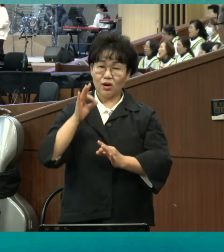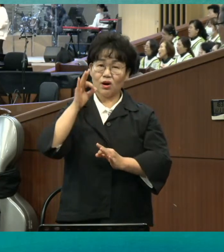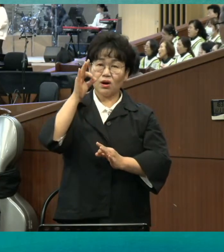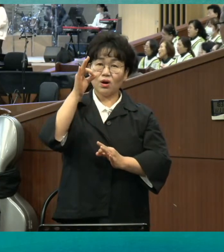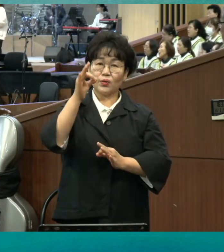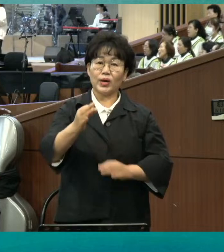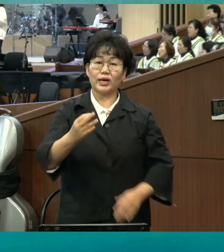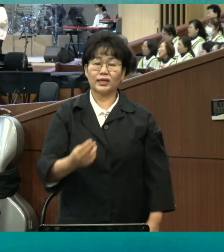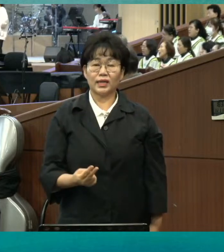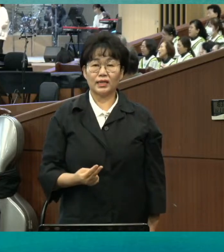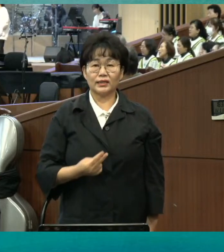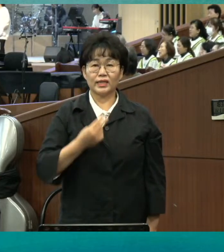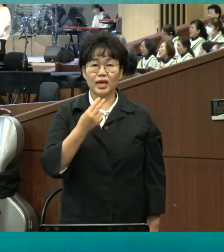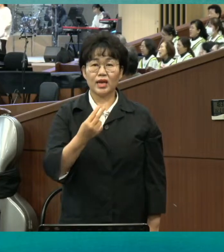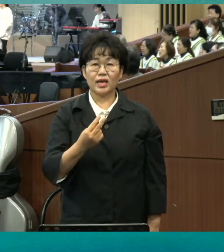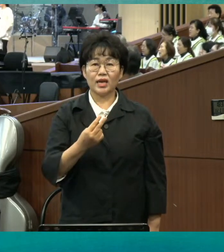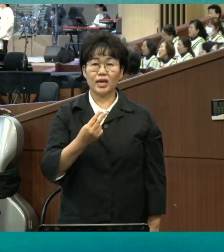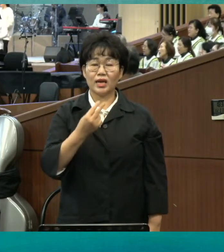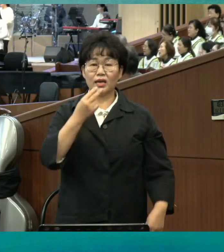영원한